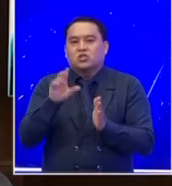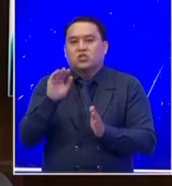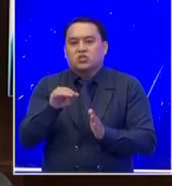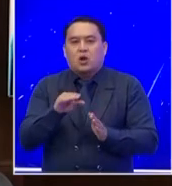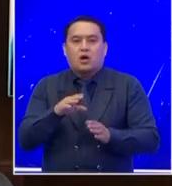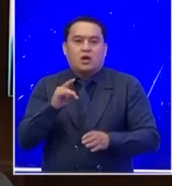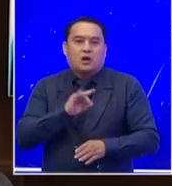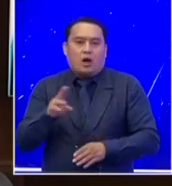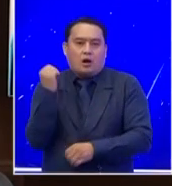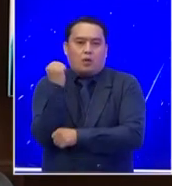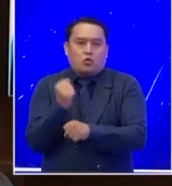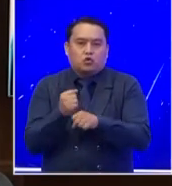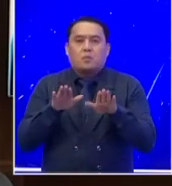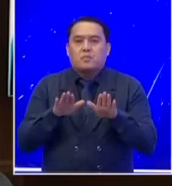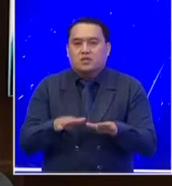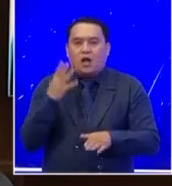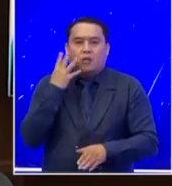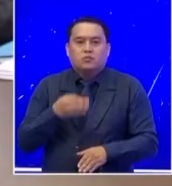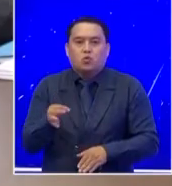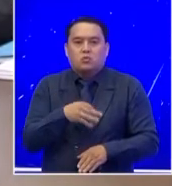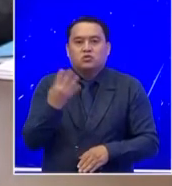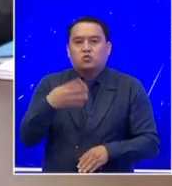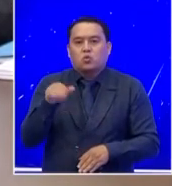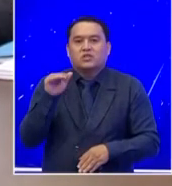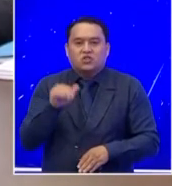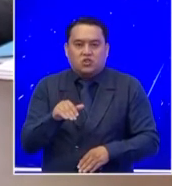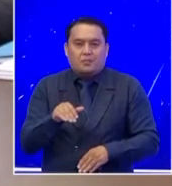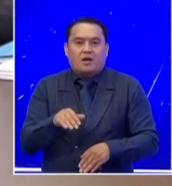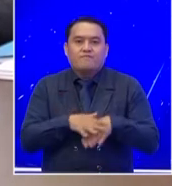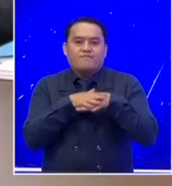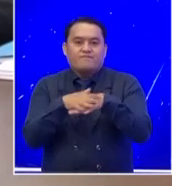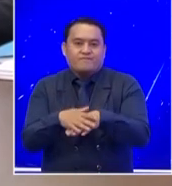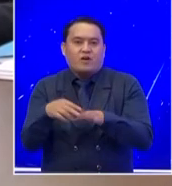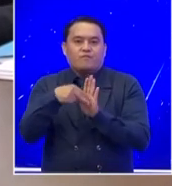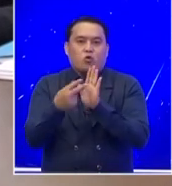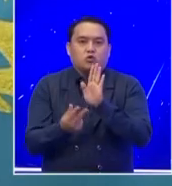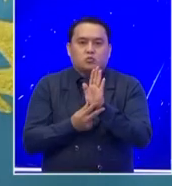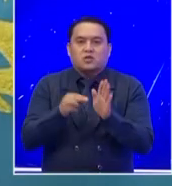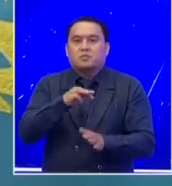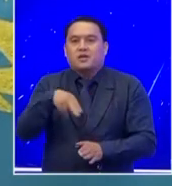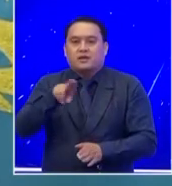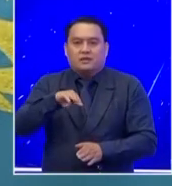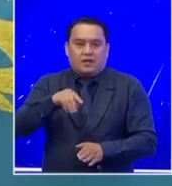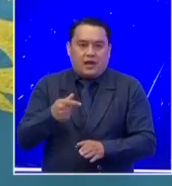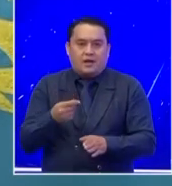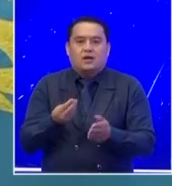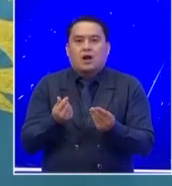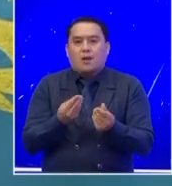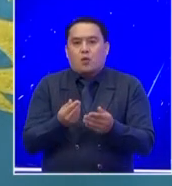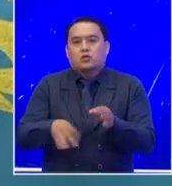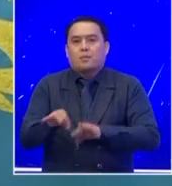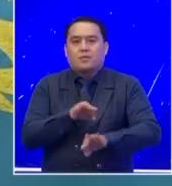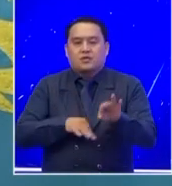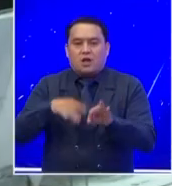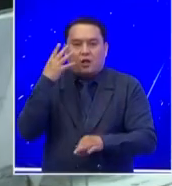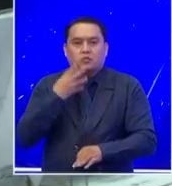по республике. Из них 40 тысяч в Алматинской области. На эти цели выделяется 18 миллиардов тенге. Также в рамках дорожной карты бизнеса